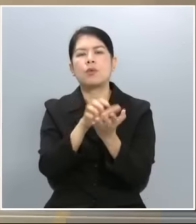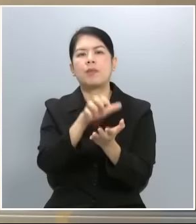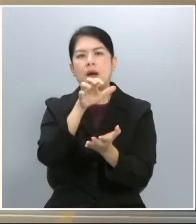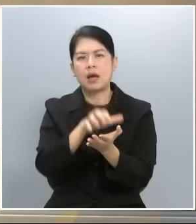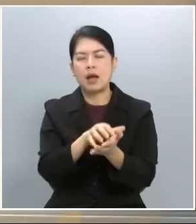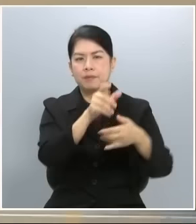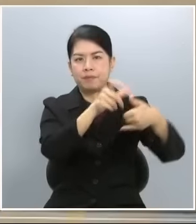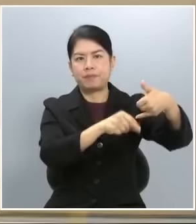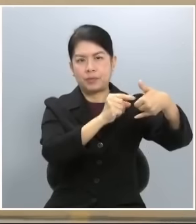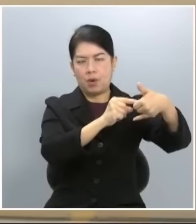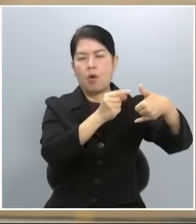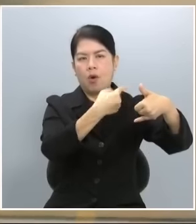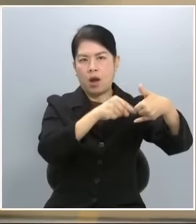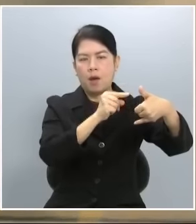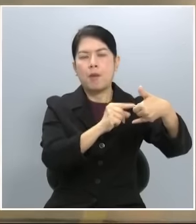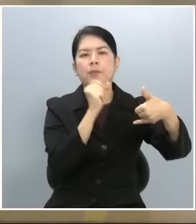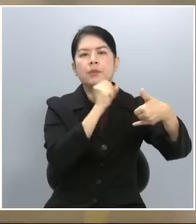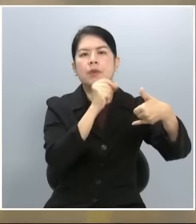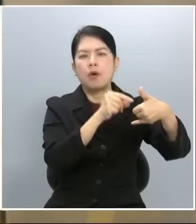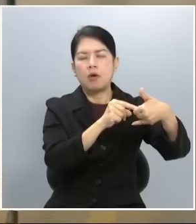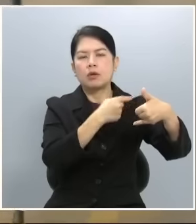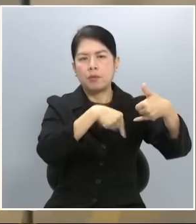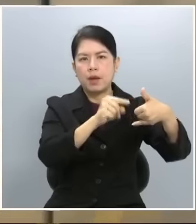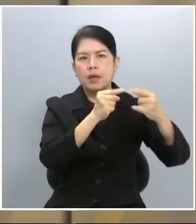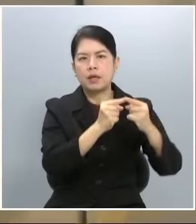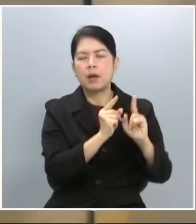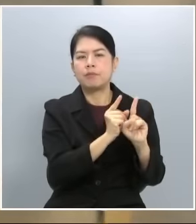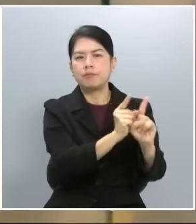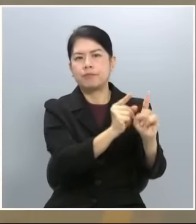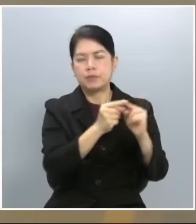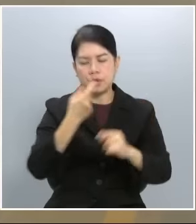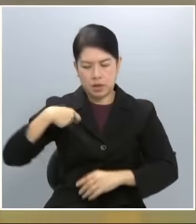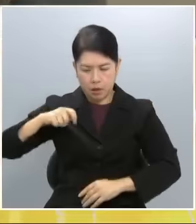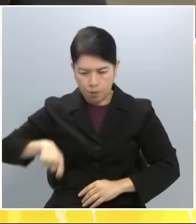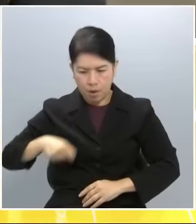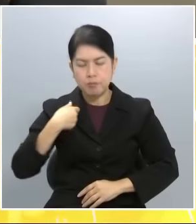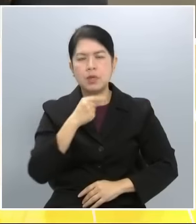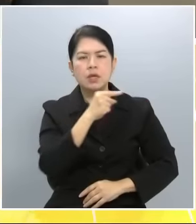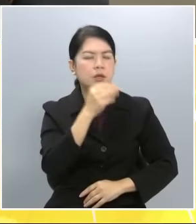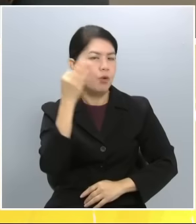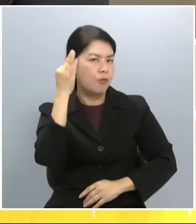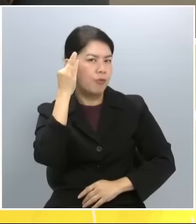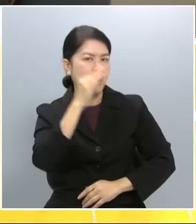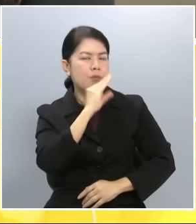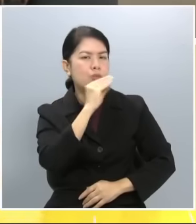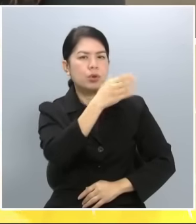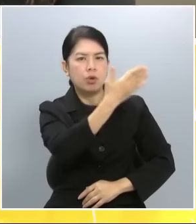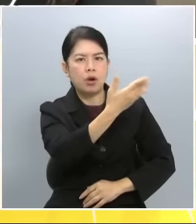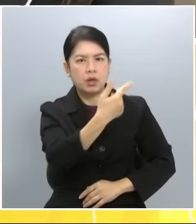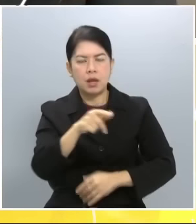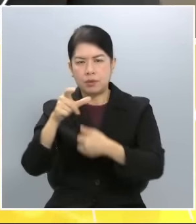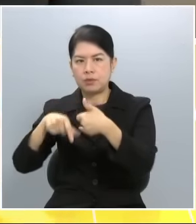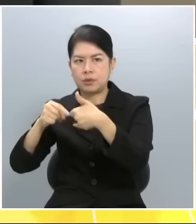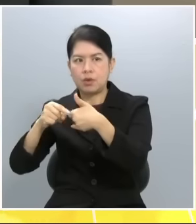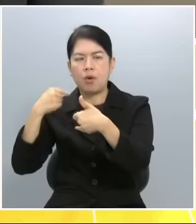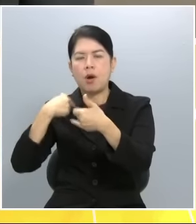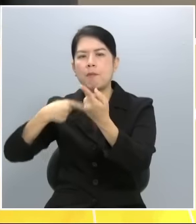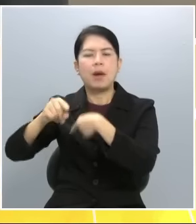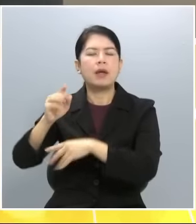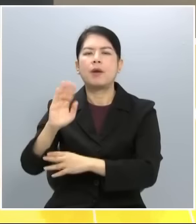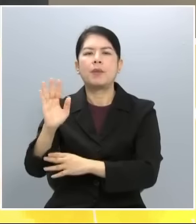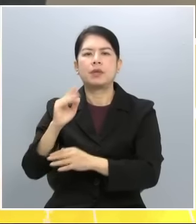ไปกับทนายความเพราะเป็นคู่เป็นกรณีที่ศาลจะฟังจากโจทก่อนขณะเดียวกันจำเลยเนี่ยจริงๆไม่ต้องไป